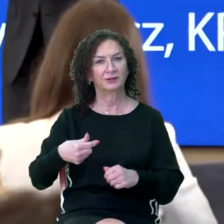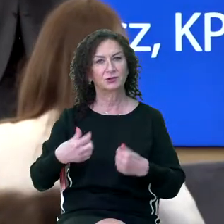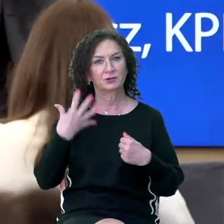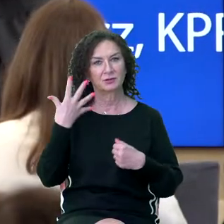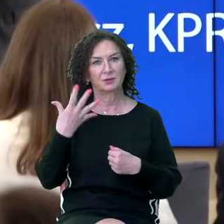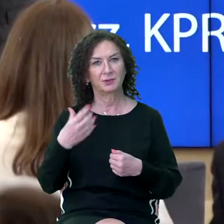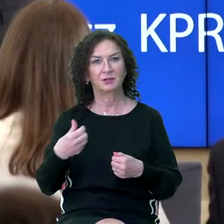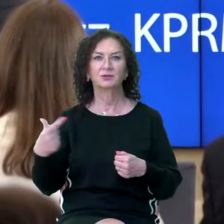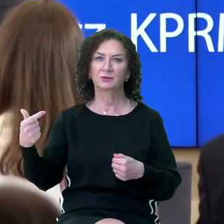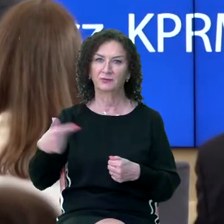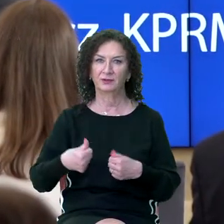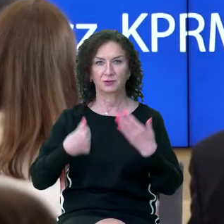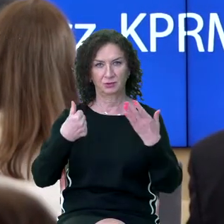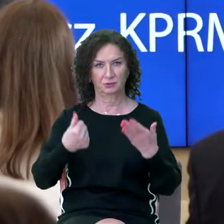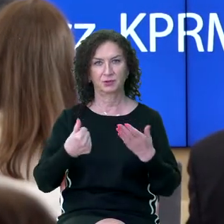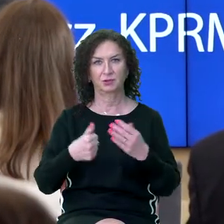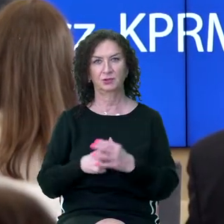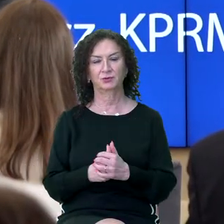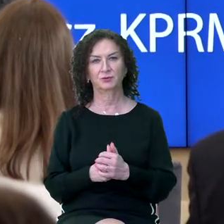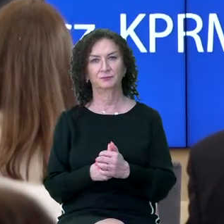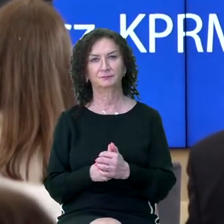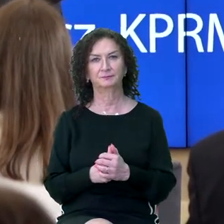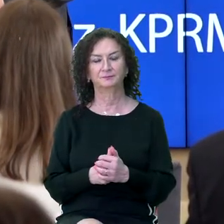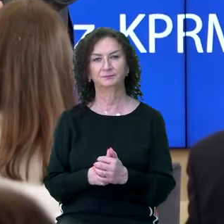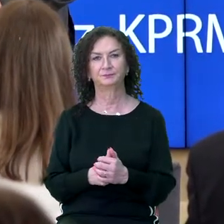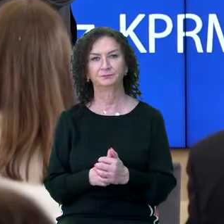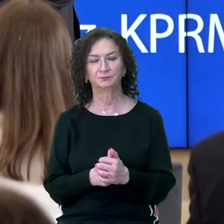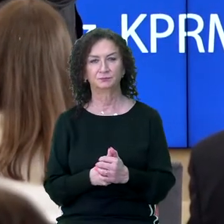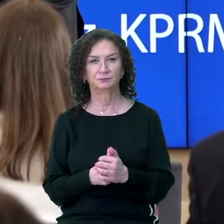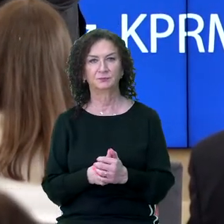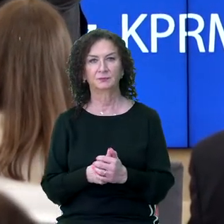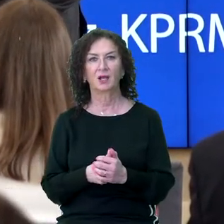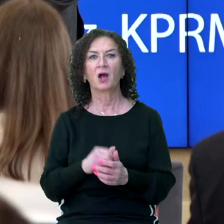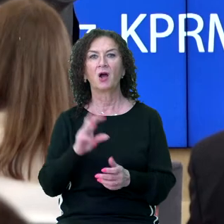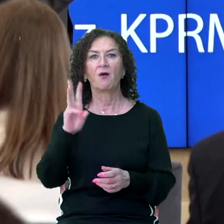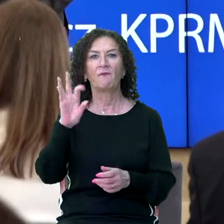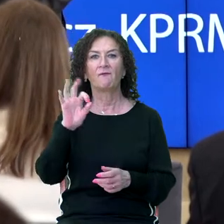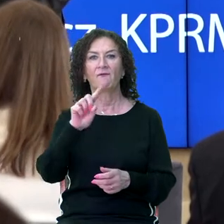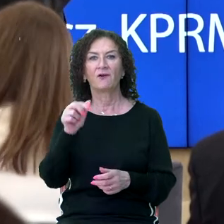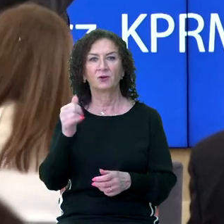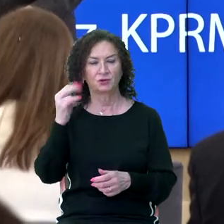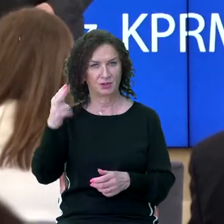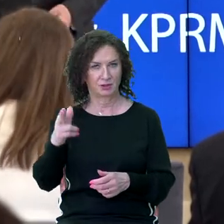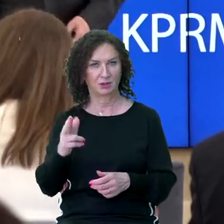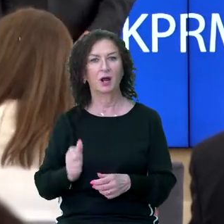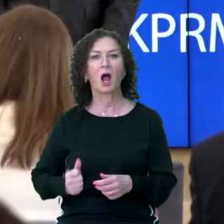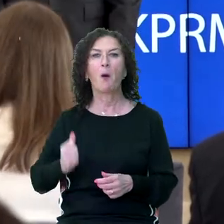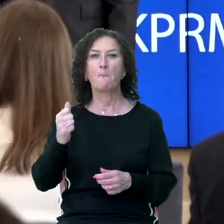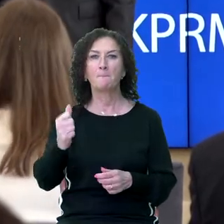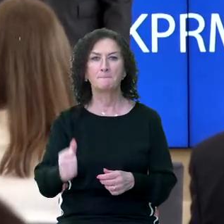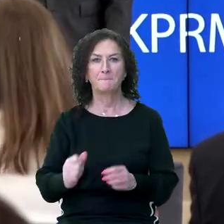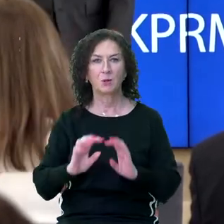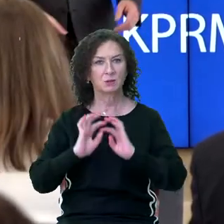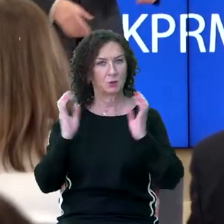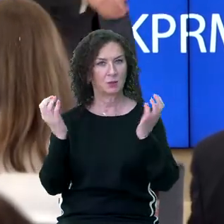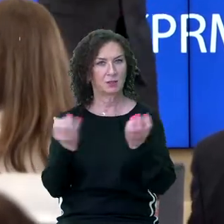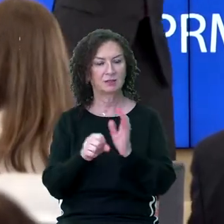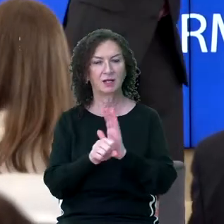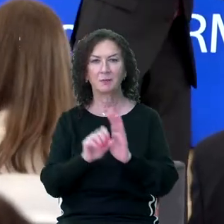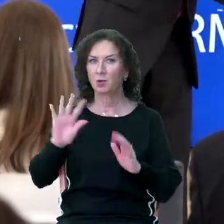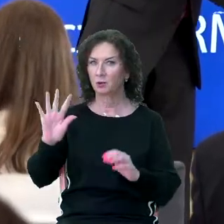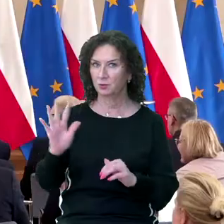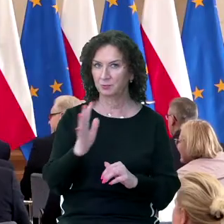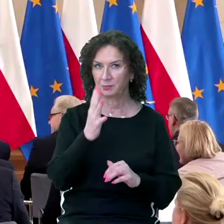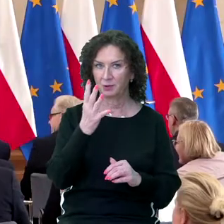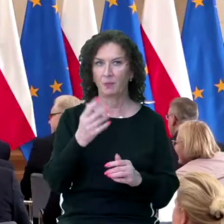2005-2006. I pan Tadeusz Woźniak, poseł na Sejm od piątej kadencji, zapraszam do nas,